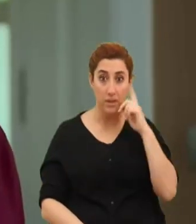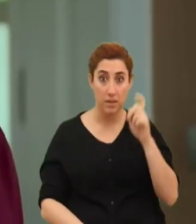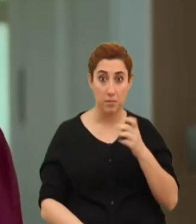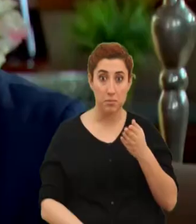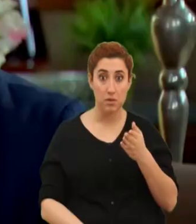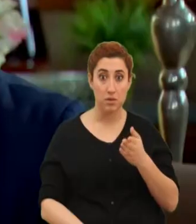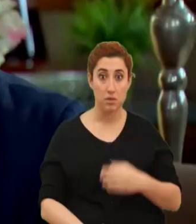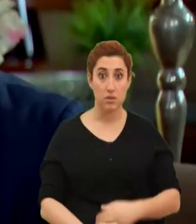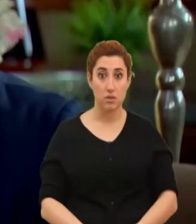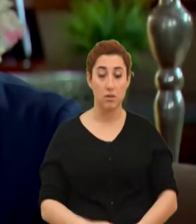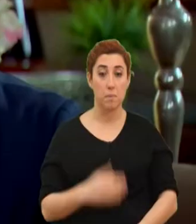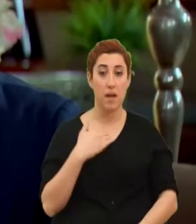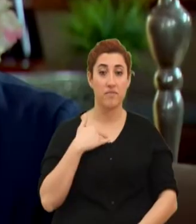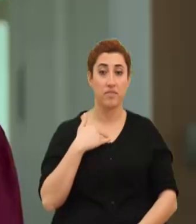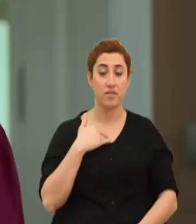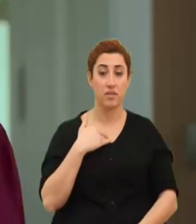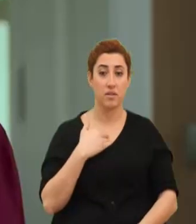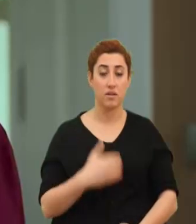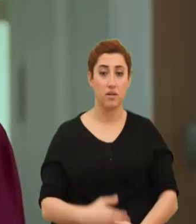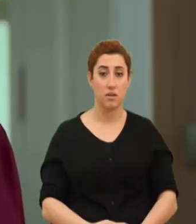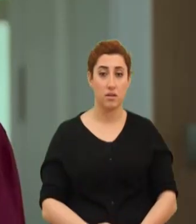Yaptın mı? Ben...